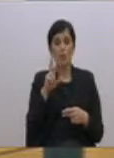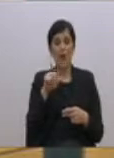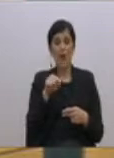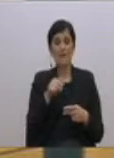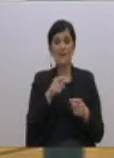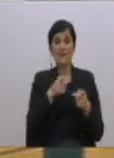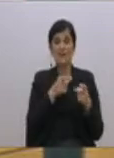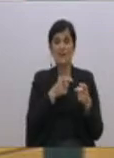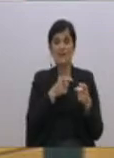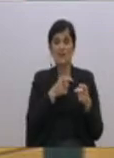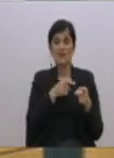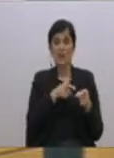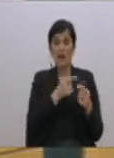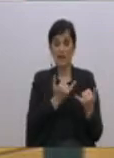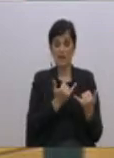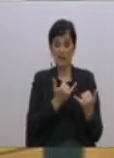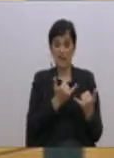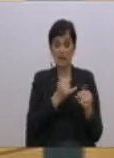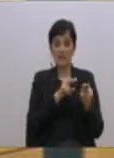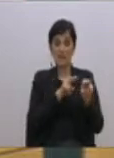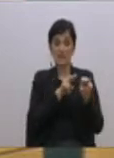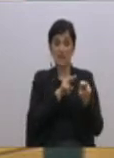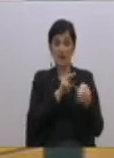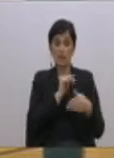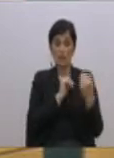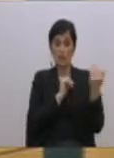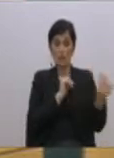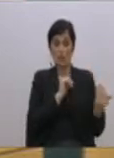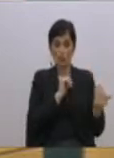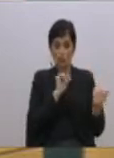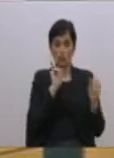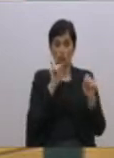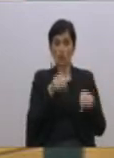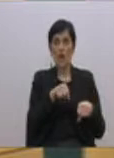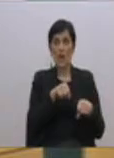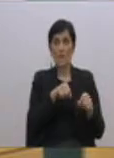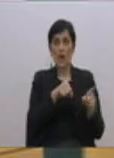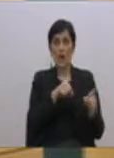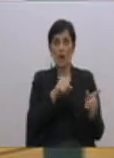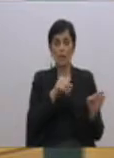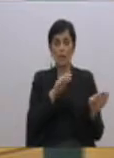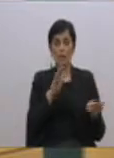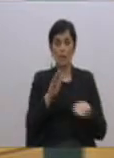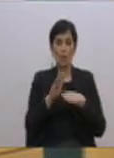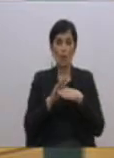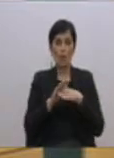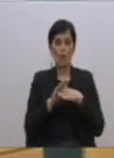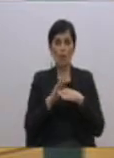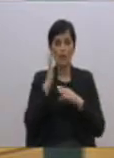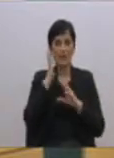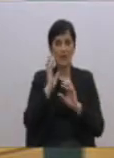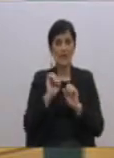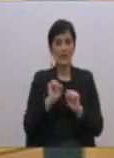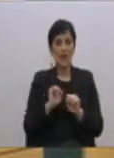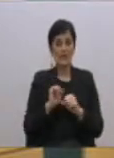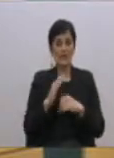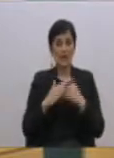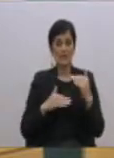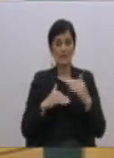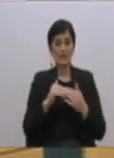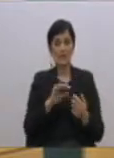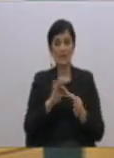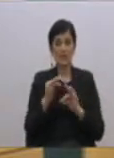ხრახლულიან იარაღებს, რომელიც დღეს გადის სანადირო კატეგორიაში და პოტენციურად შეიძლება მოექცეს თავდაცვის კატეგორიაში, ჩვენ